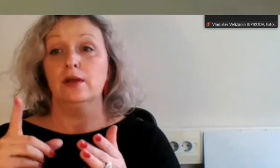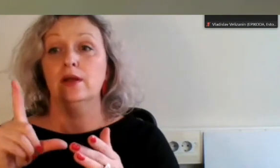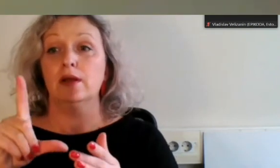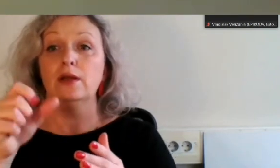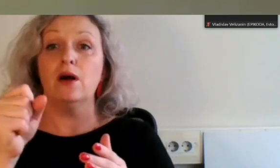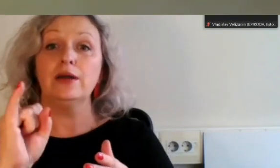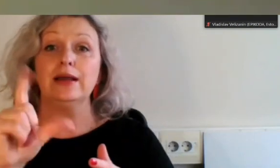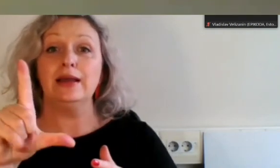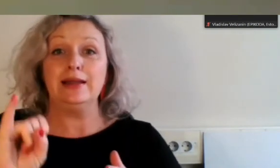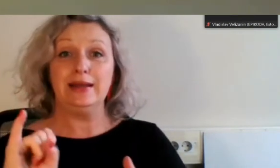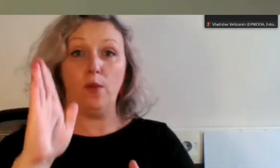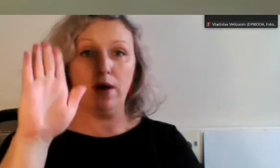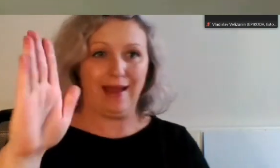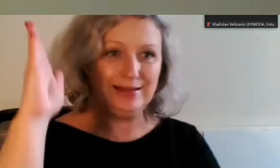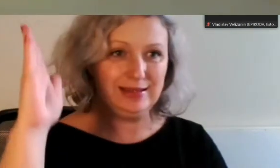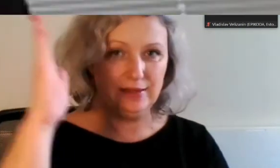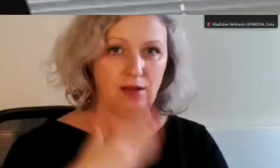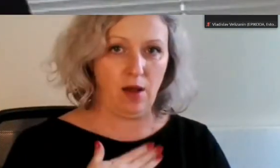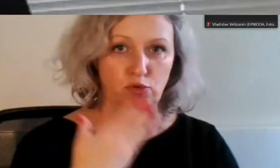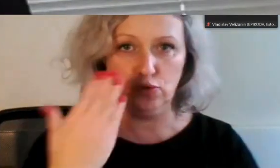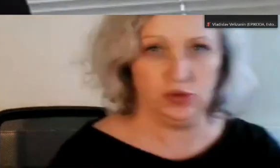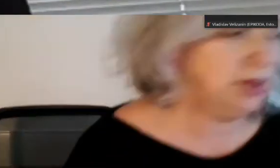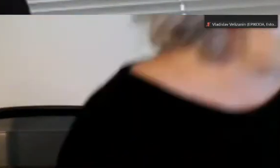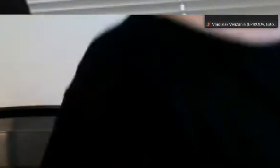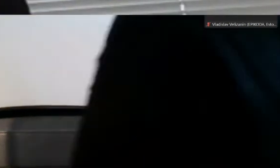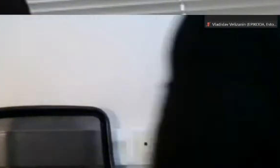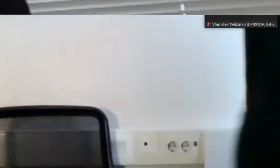vaktsineerida Eestis? Ahah,